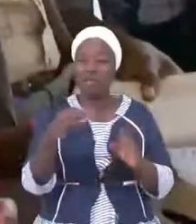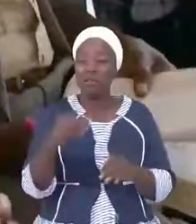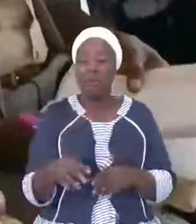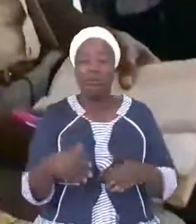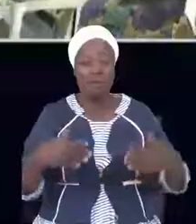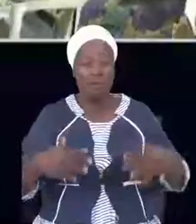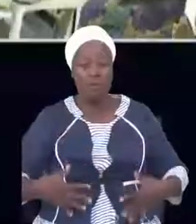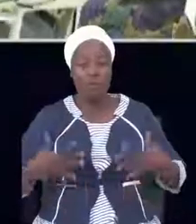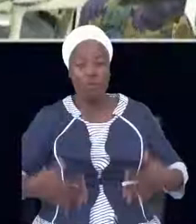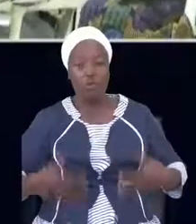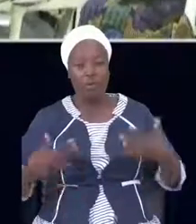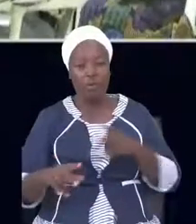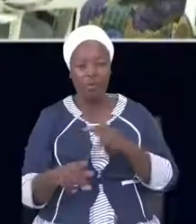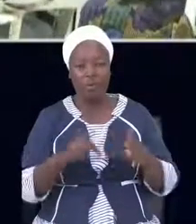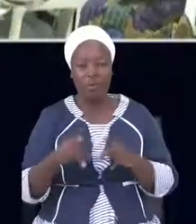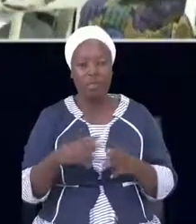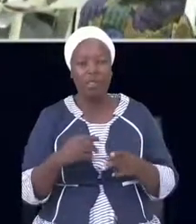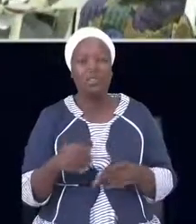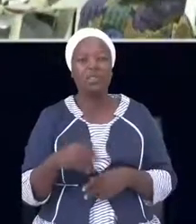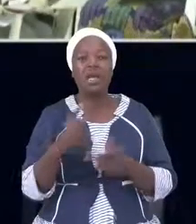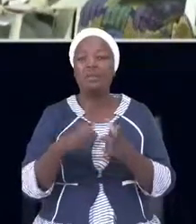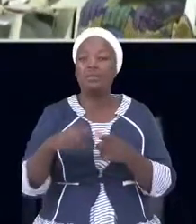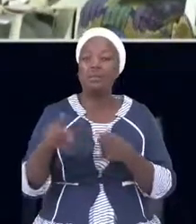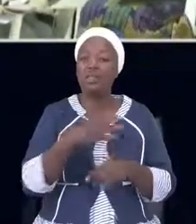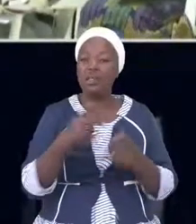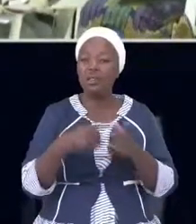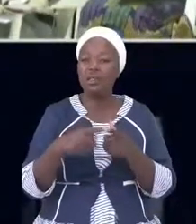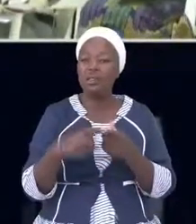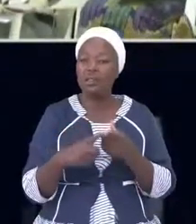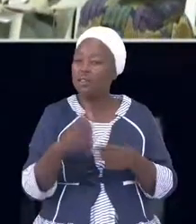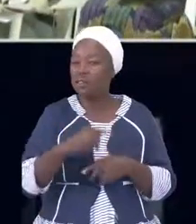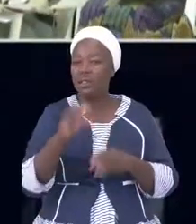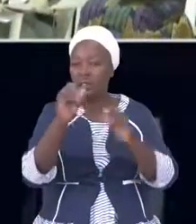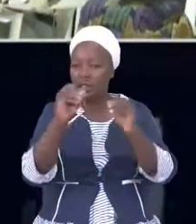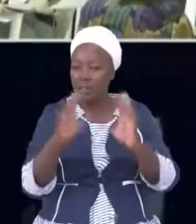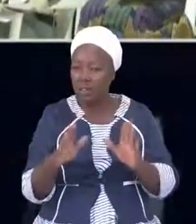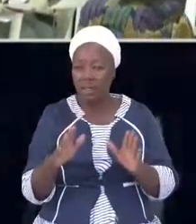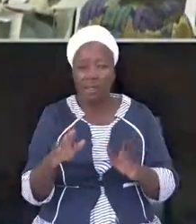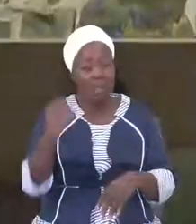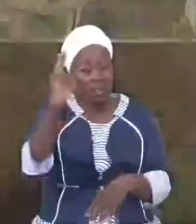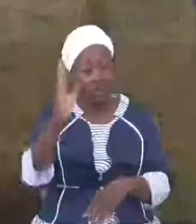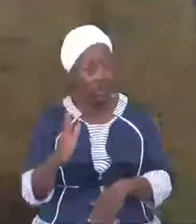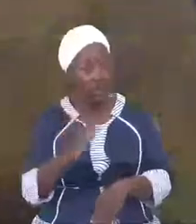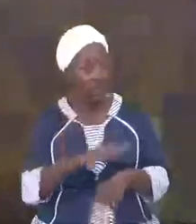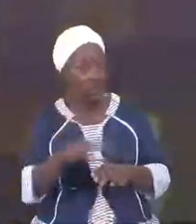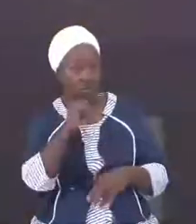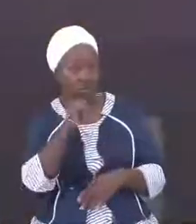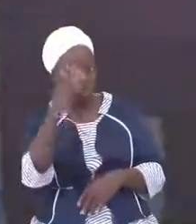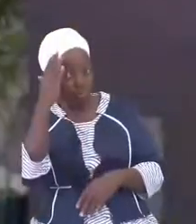verset 8. Il y a une classe de jeûne. Et l'enseignant là